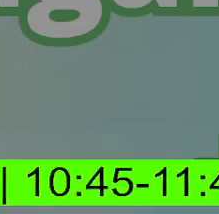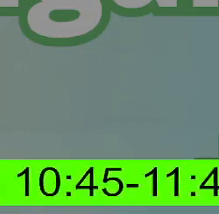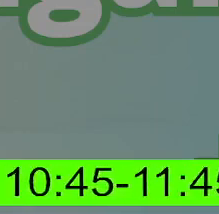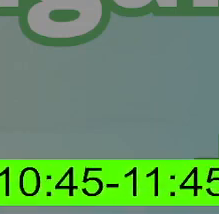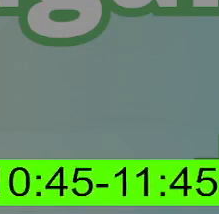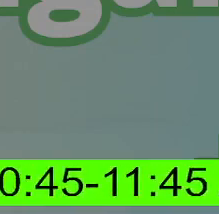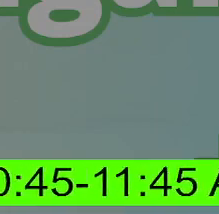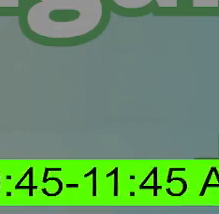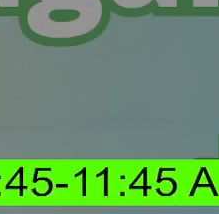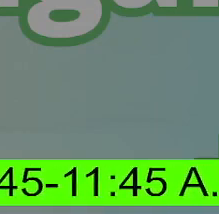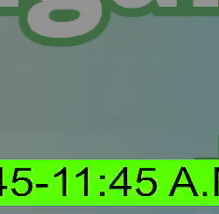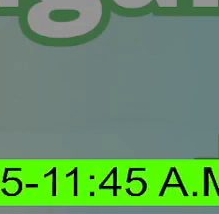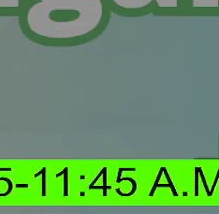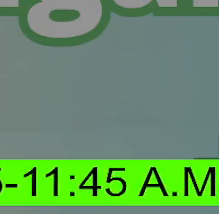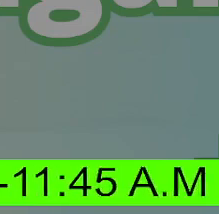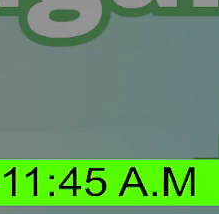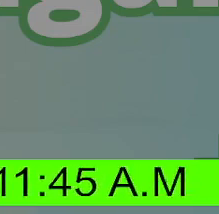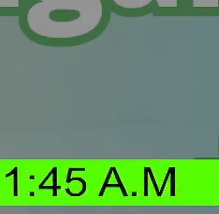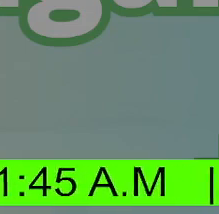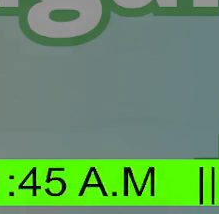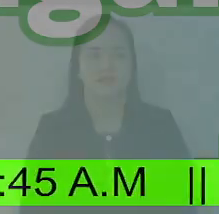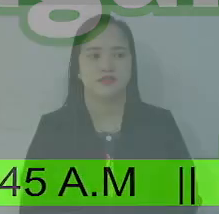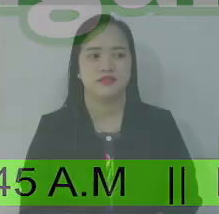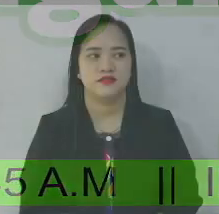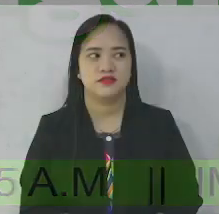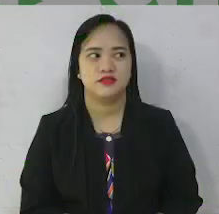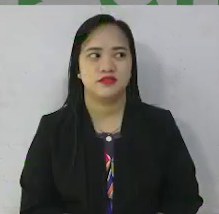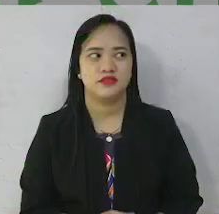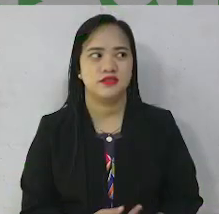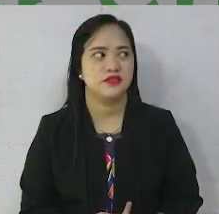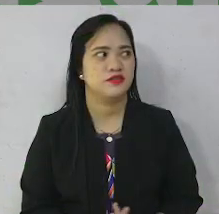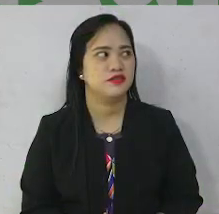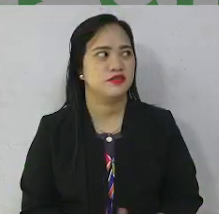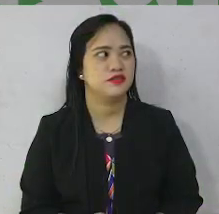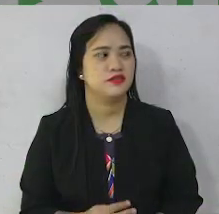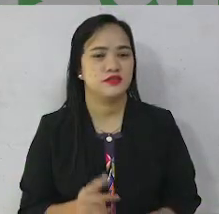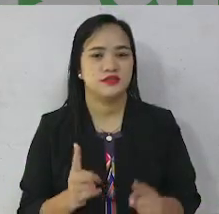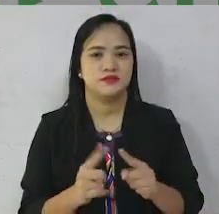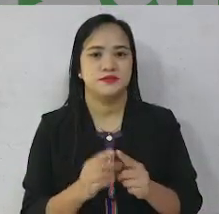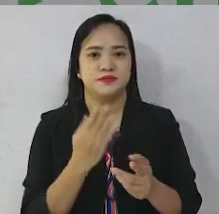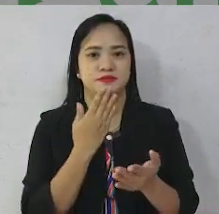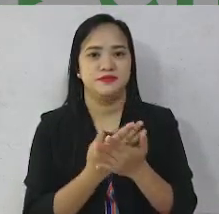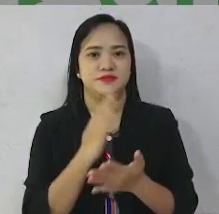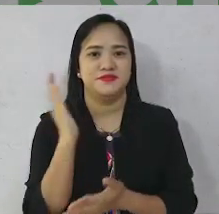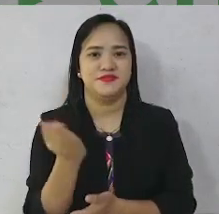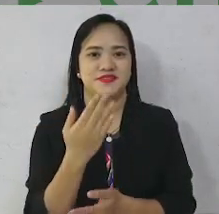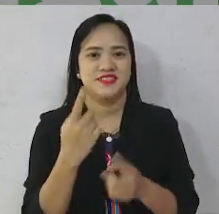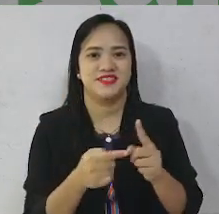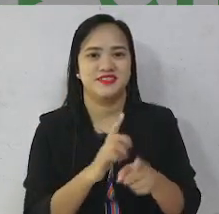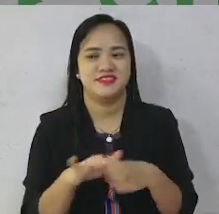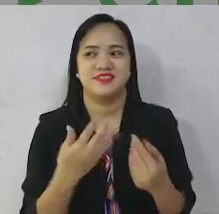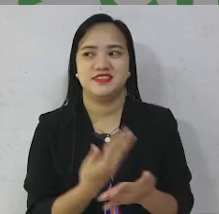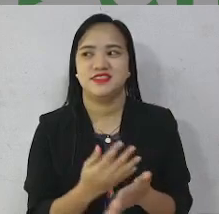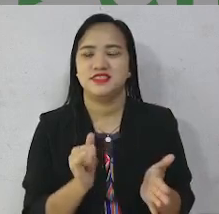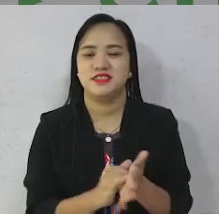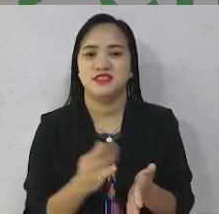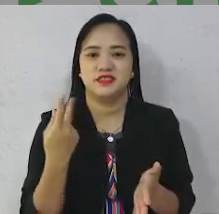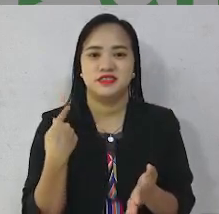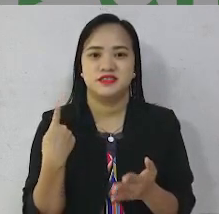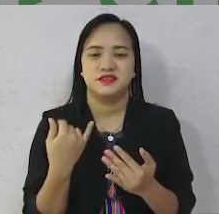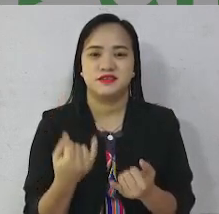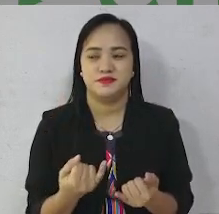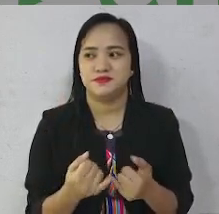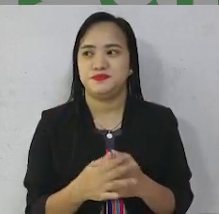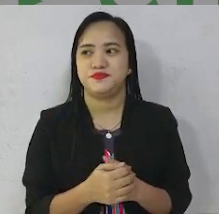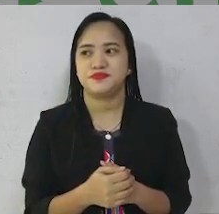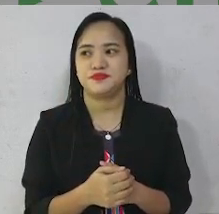sir k o every Friday talaga yan every Friday eh o baka ano yan pero yun na yun yun na talaga yun yun pinaka